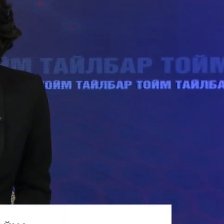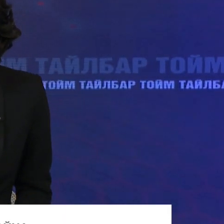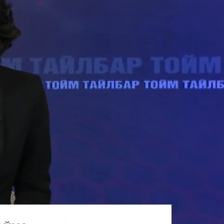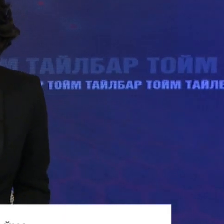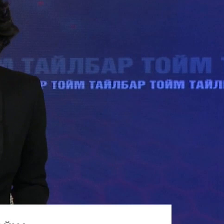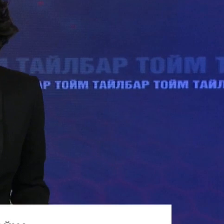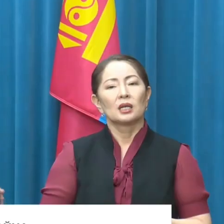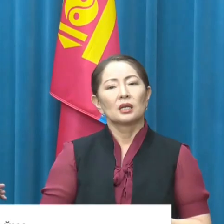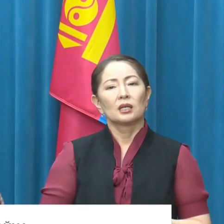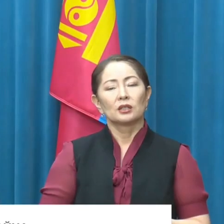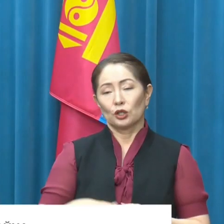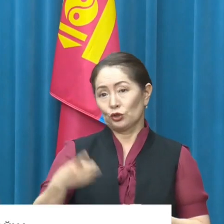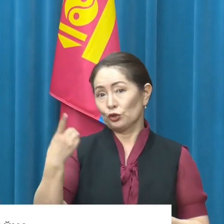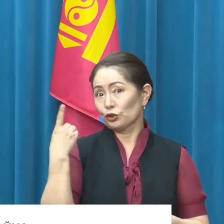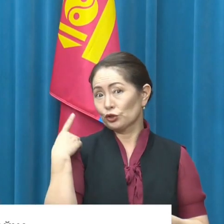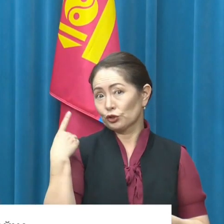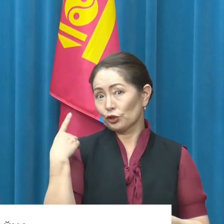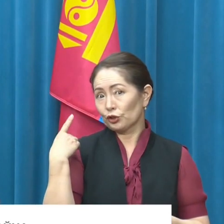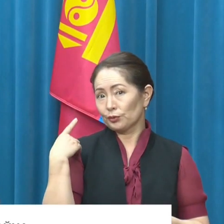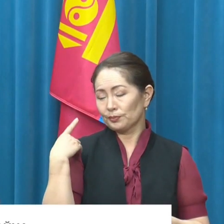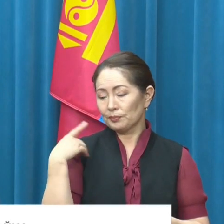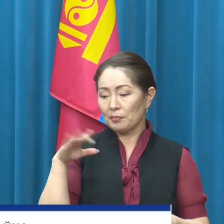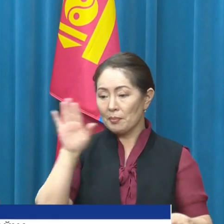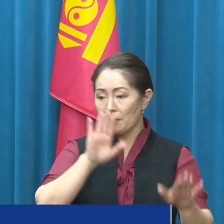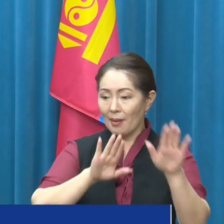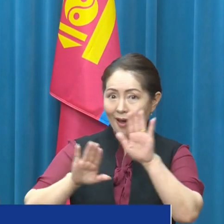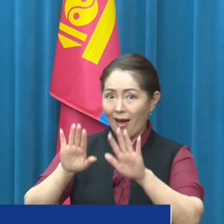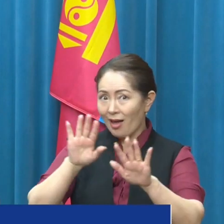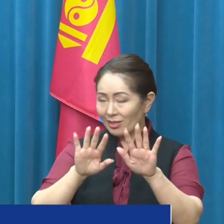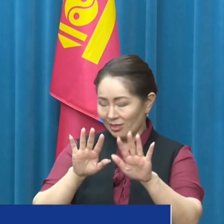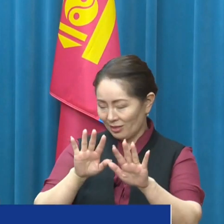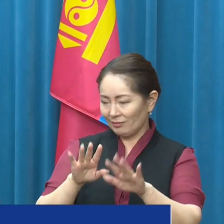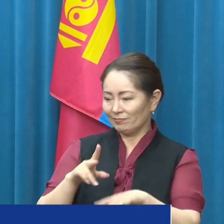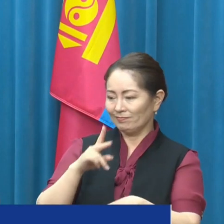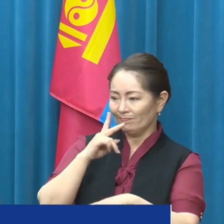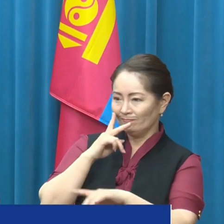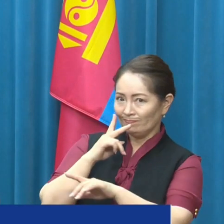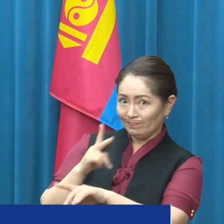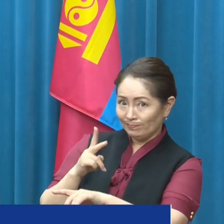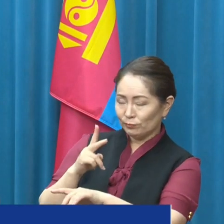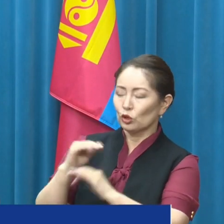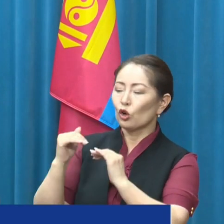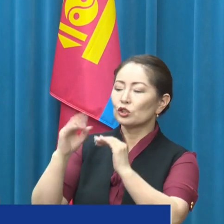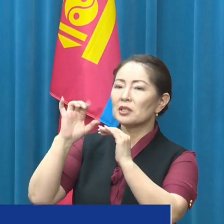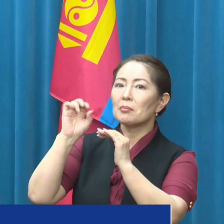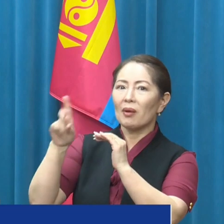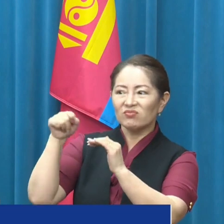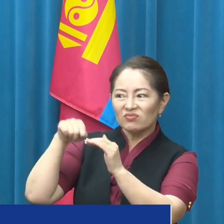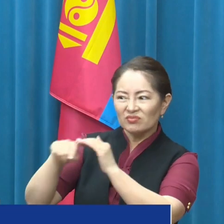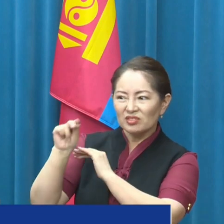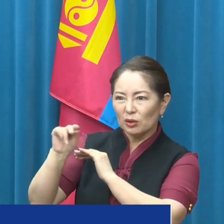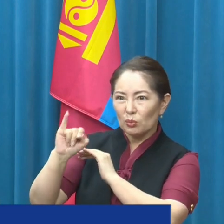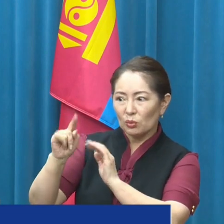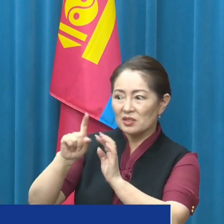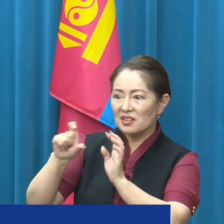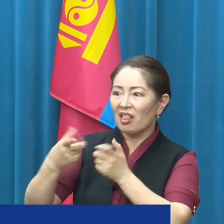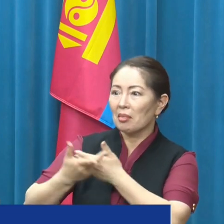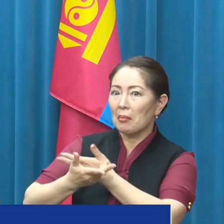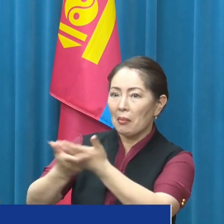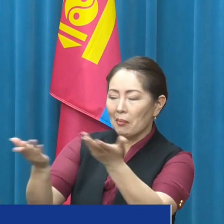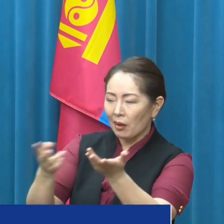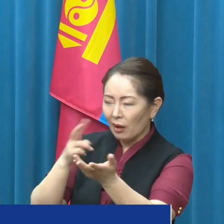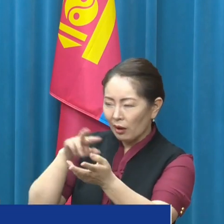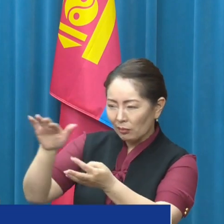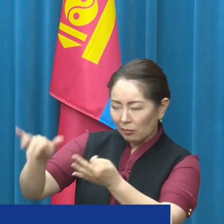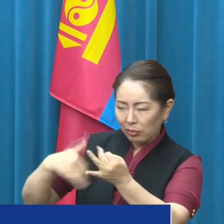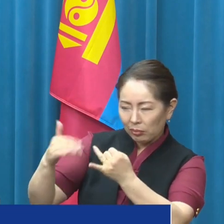хүргэе. Чөдрийн байдлаар хөгжлийн банкны чанаргүй зээлээс нийтдээ 165 тэрбум